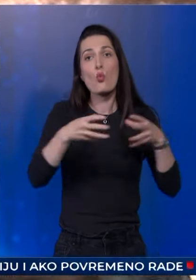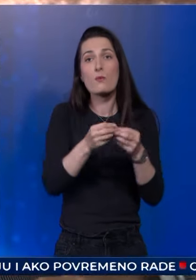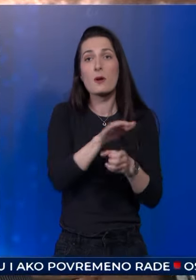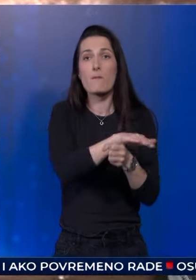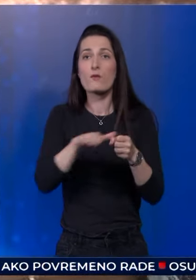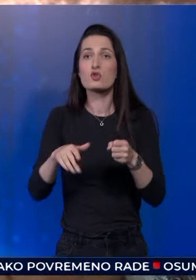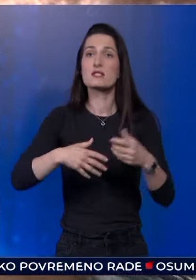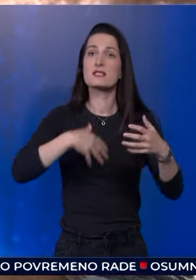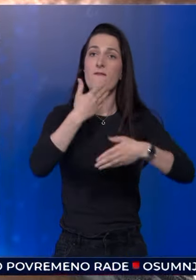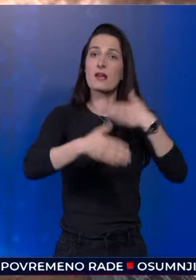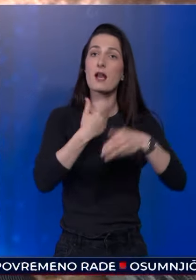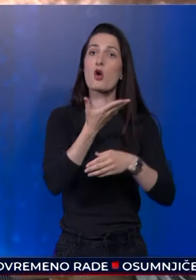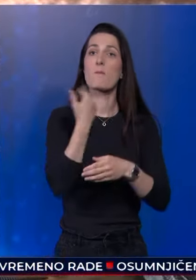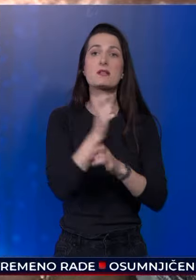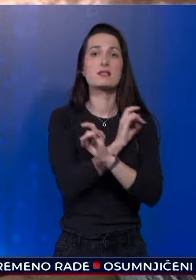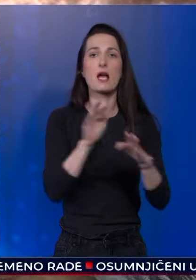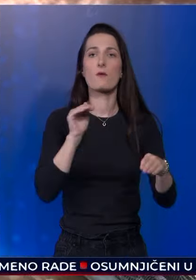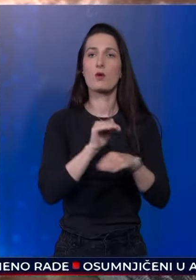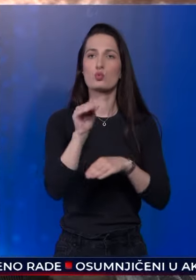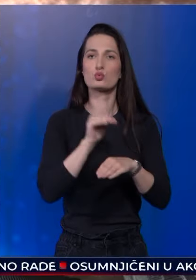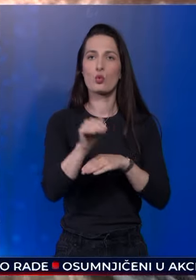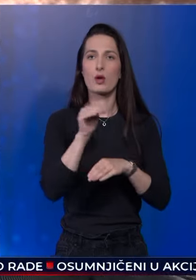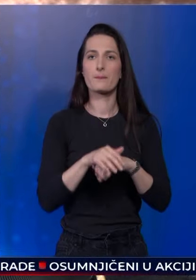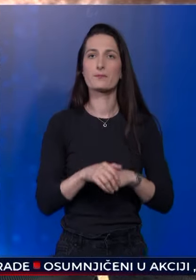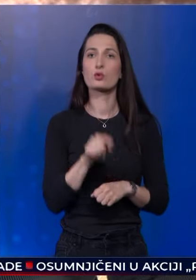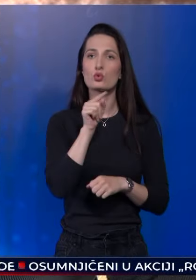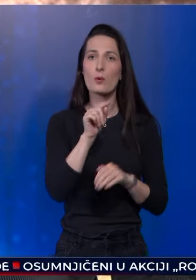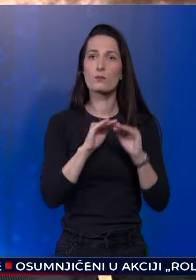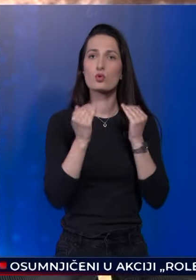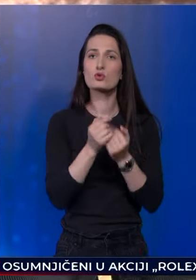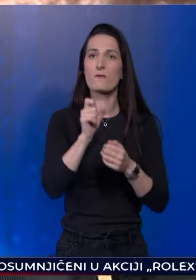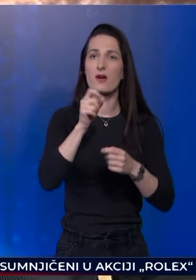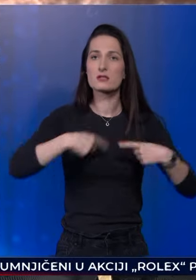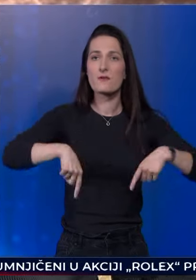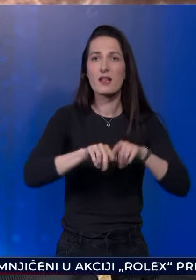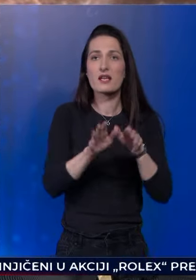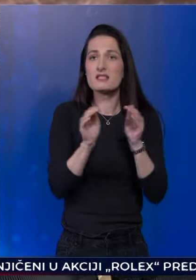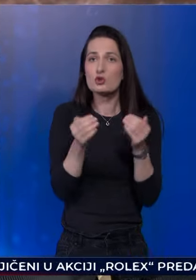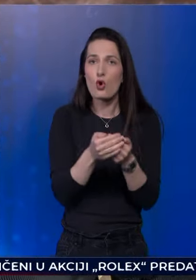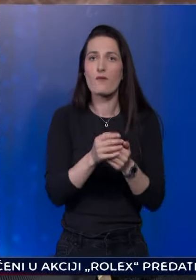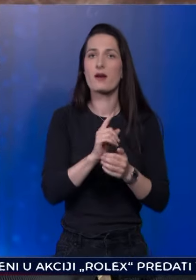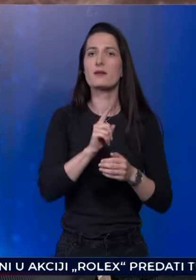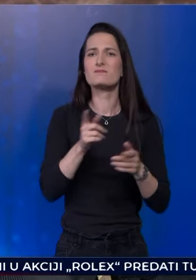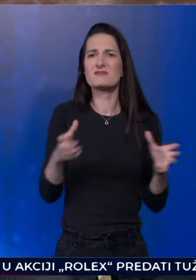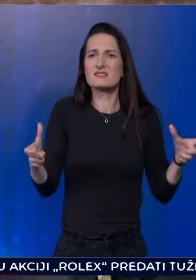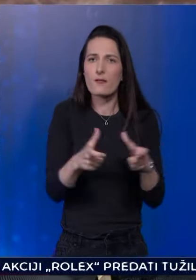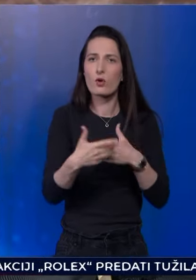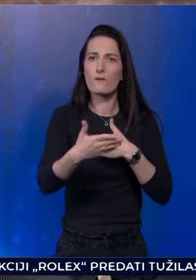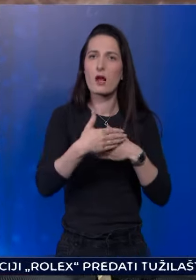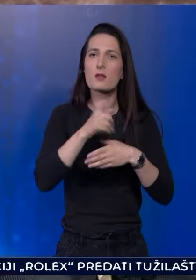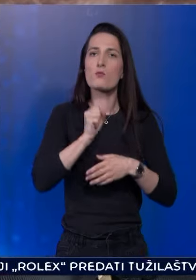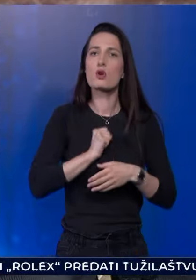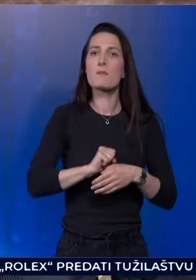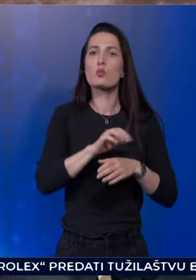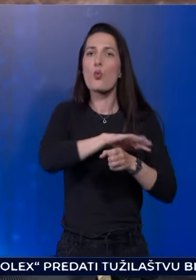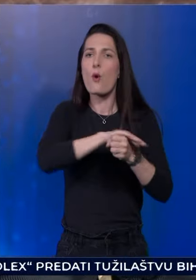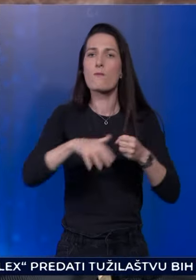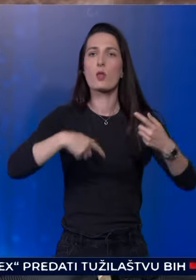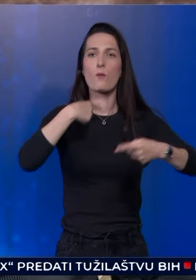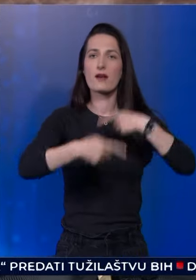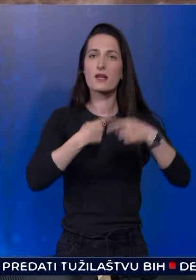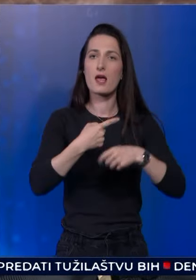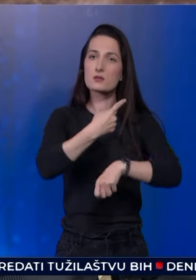vrata koja su maltene hermetički i moraju biti zatvorena. Posebno u tih 12 kvadrata ventilaciju kompletnu i